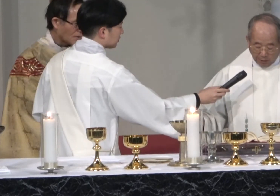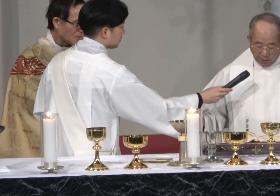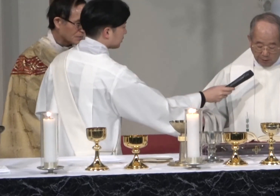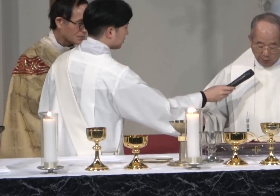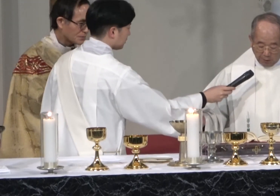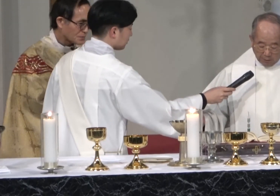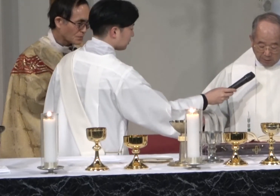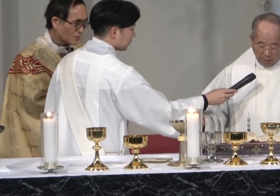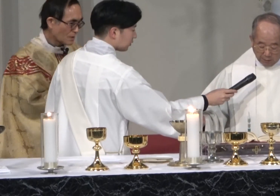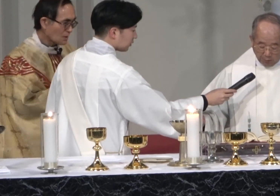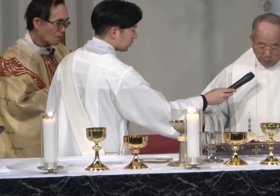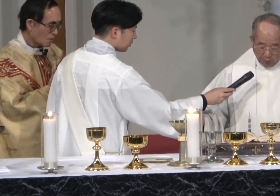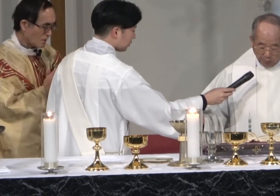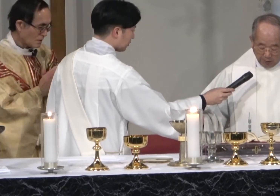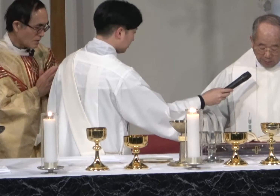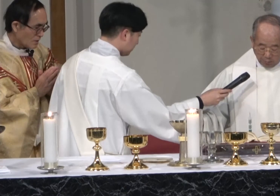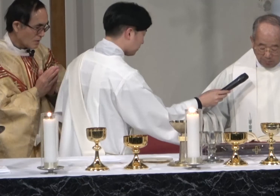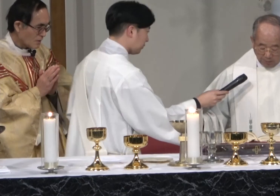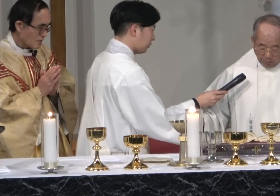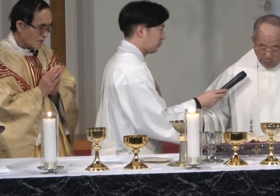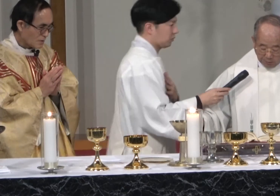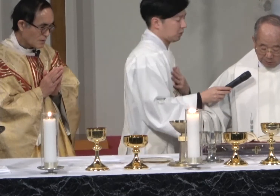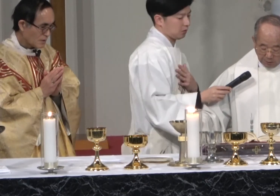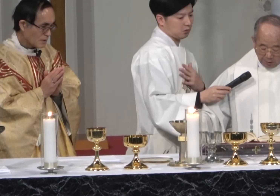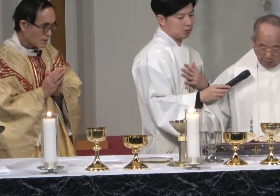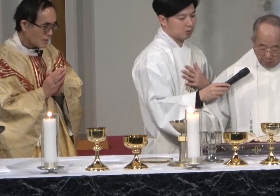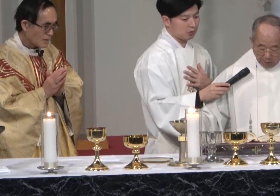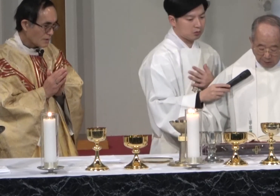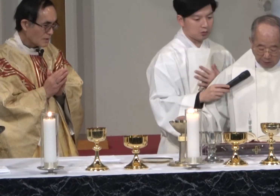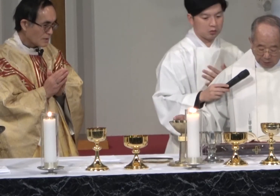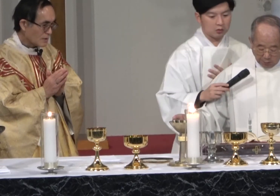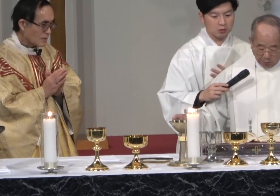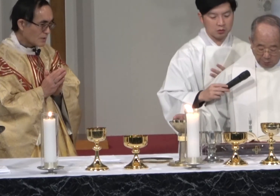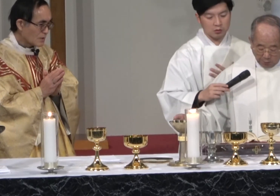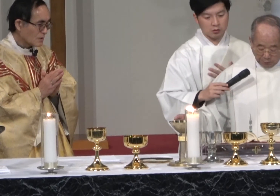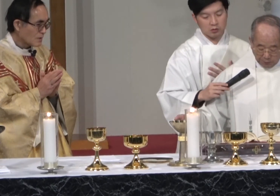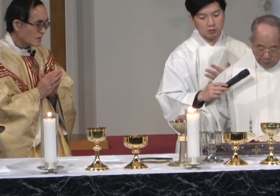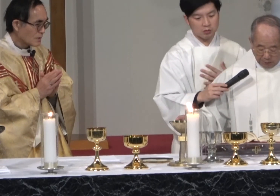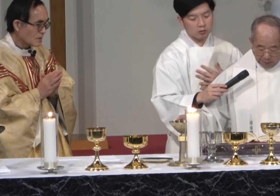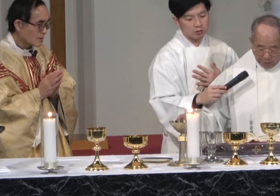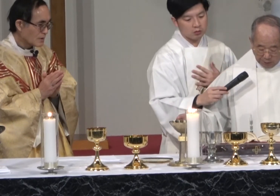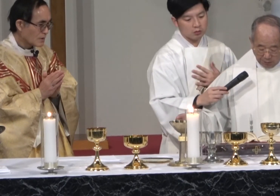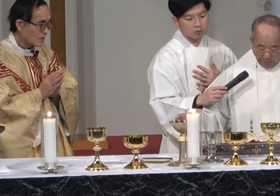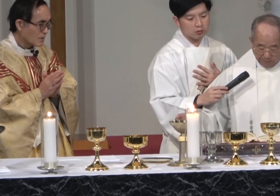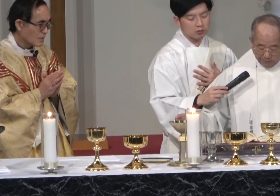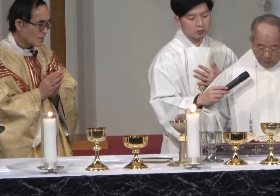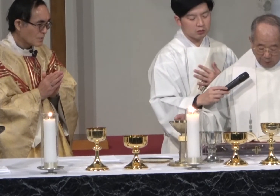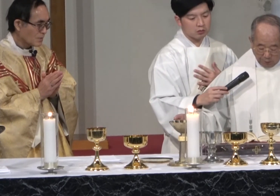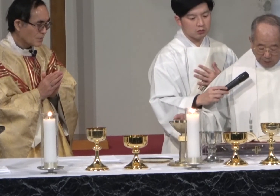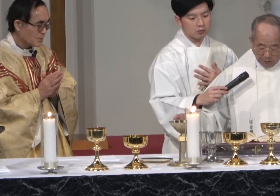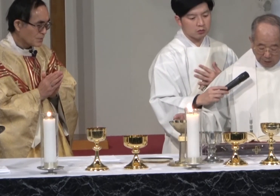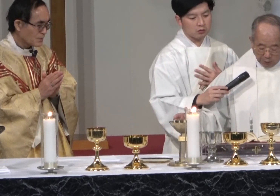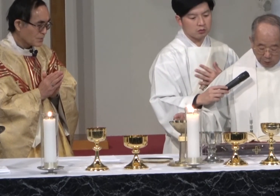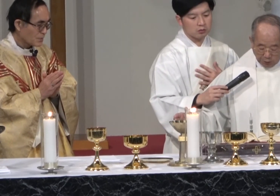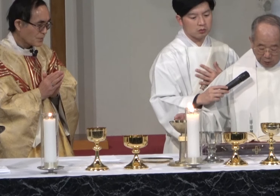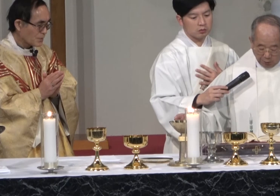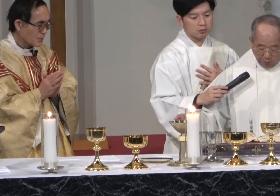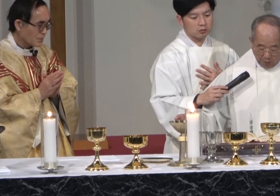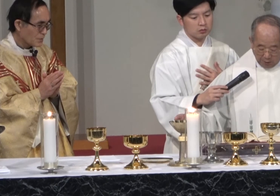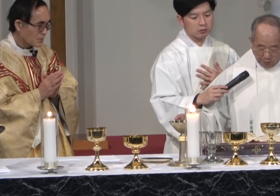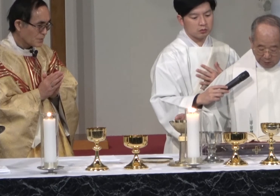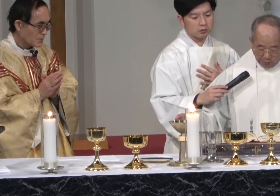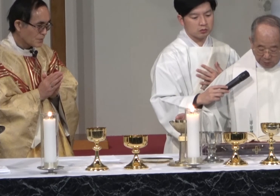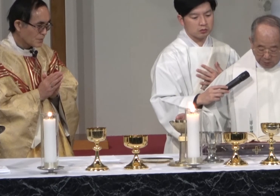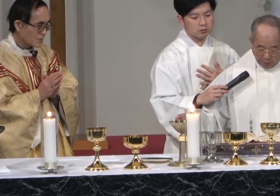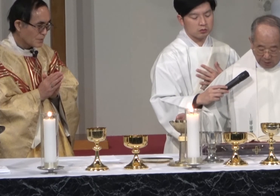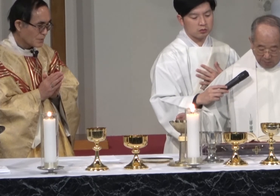世界に広がるあなたの教会を思い起こし、私たちの教父フランシスコ、私たちの司教